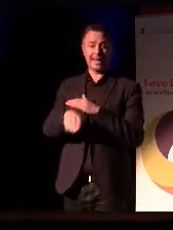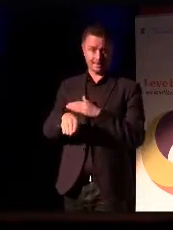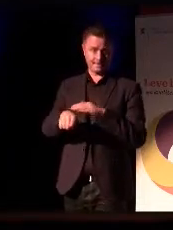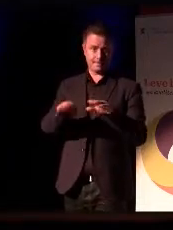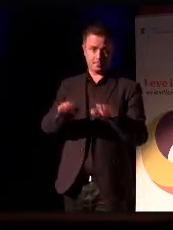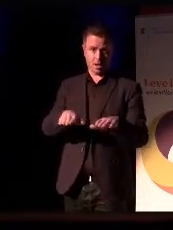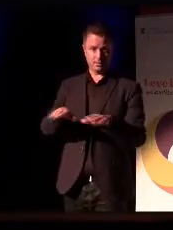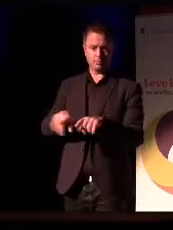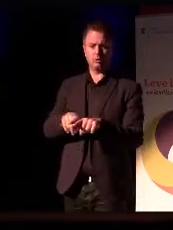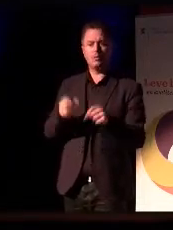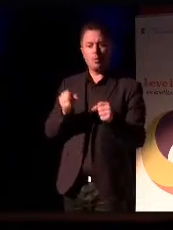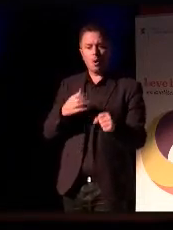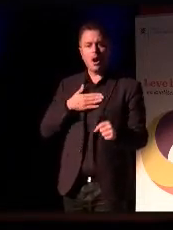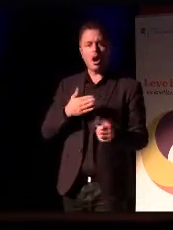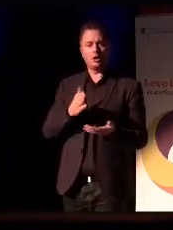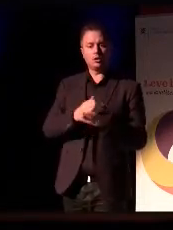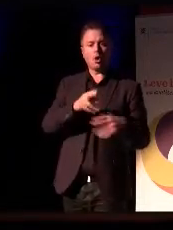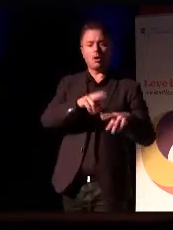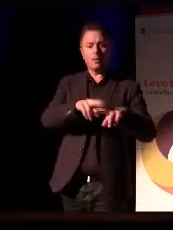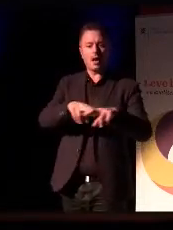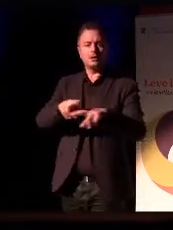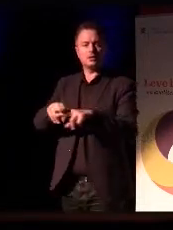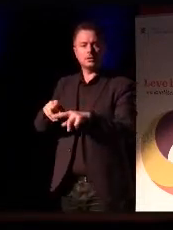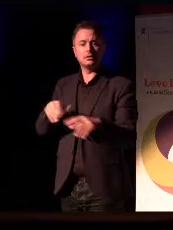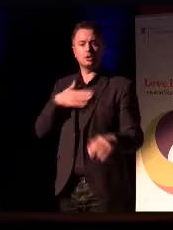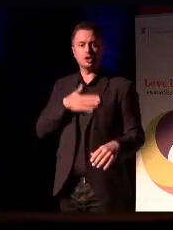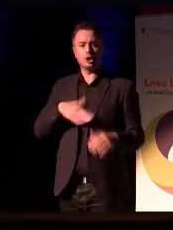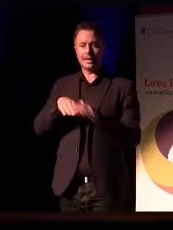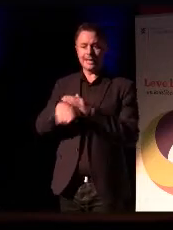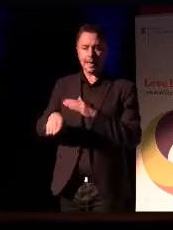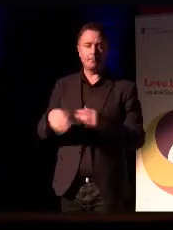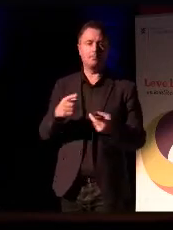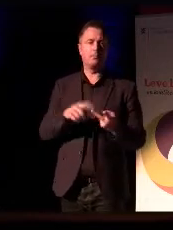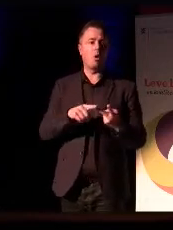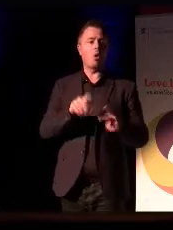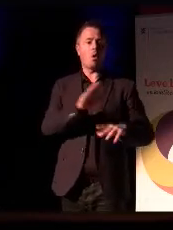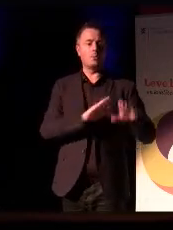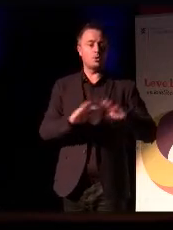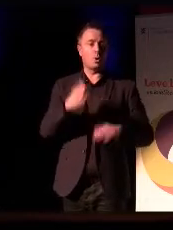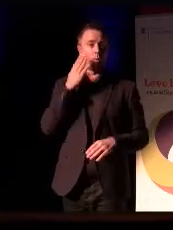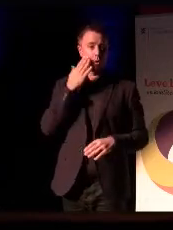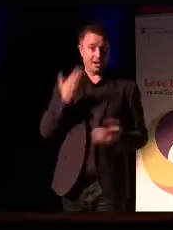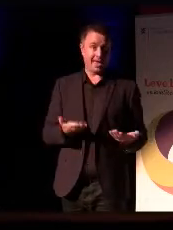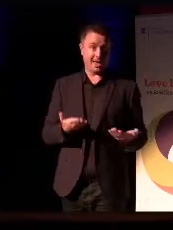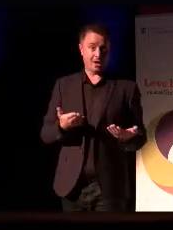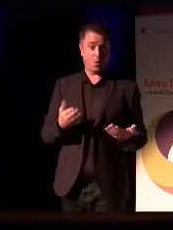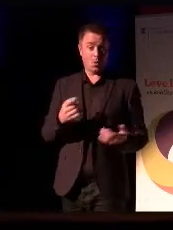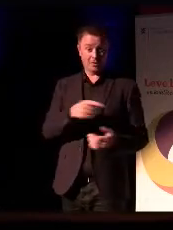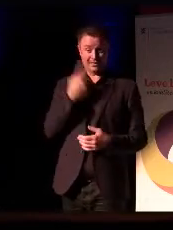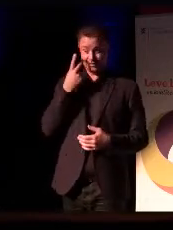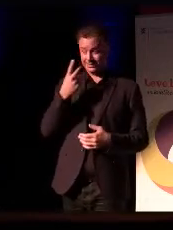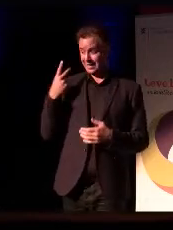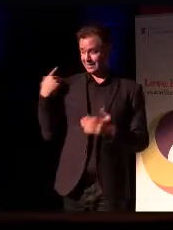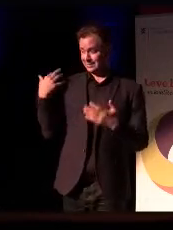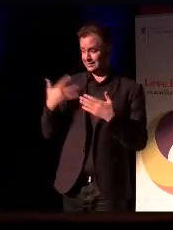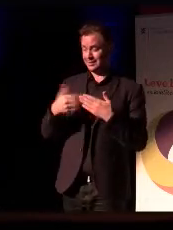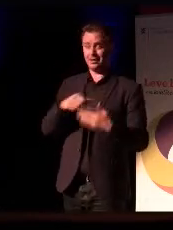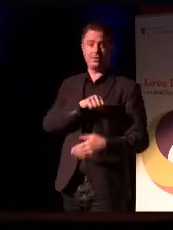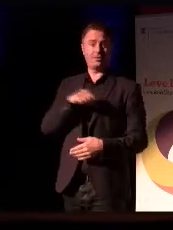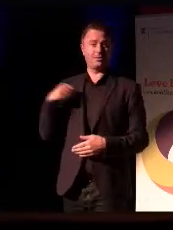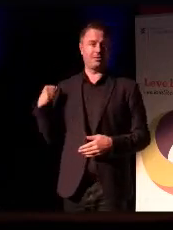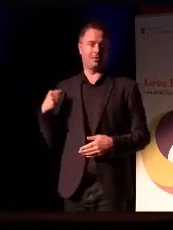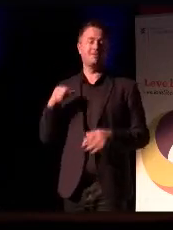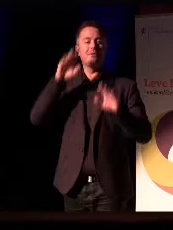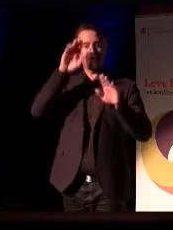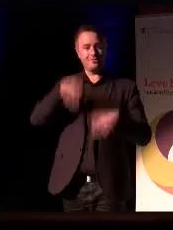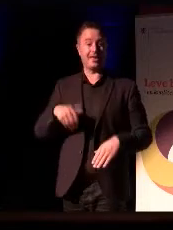i omsorgsboliger. Og det har gått for tregt for lenge. Og vi vet egentlig hvorfor. Kommunene ble sittende igjen med en